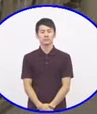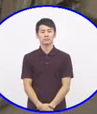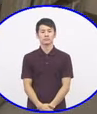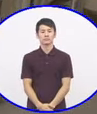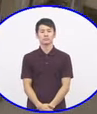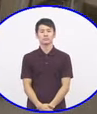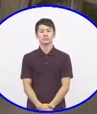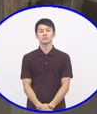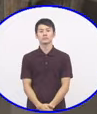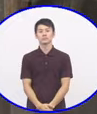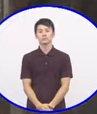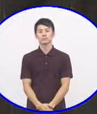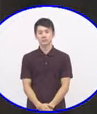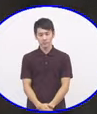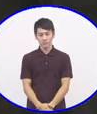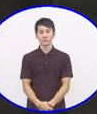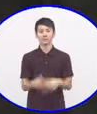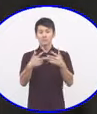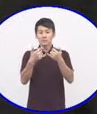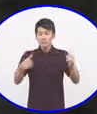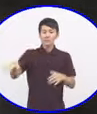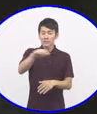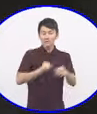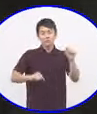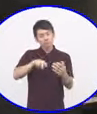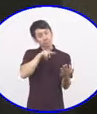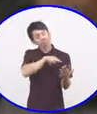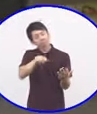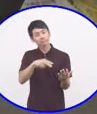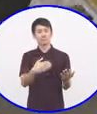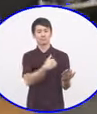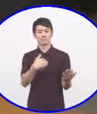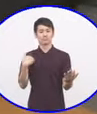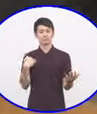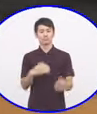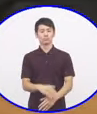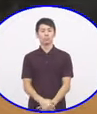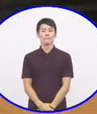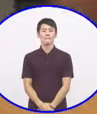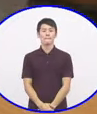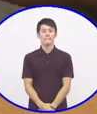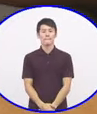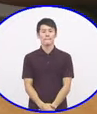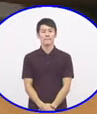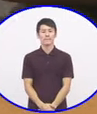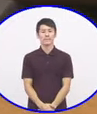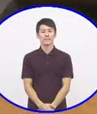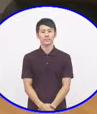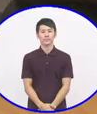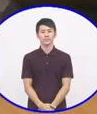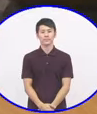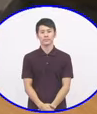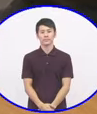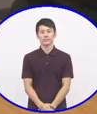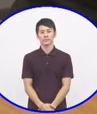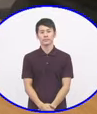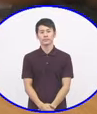。図書や新聞は市民の皆さんにも見ていただけるんですよ。